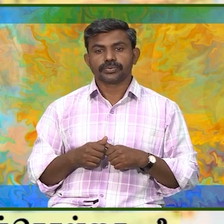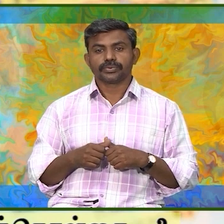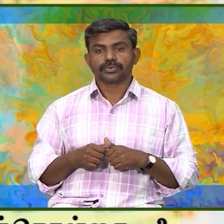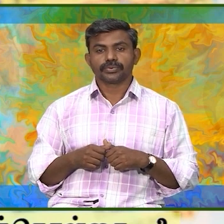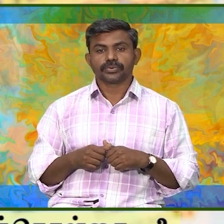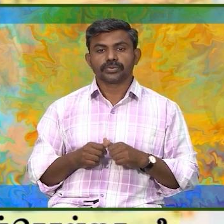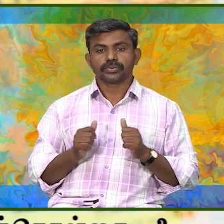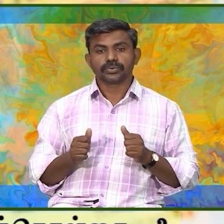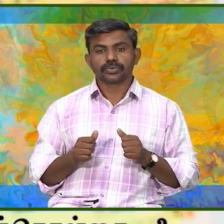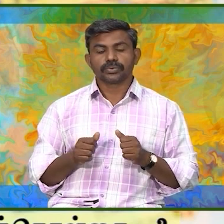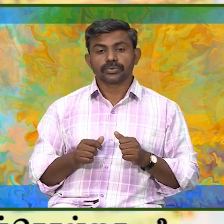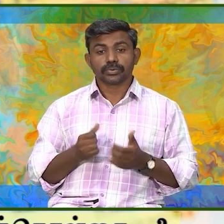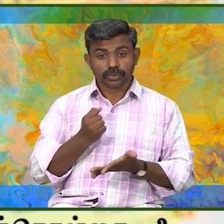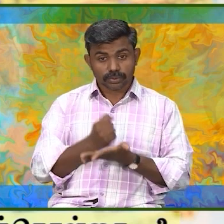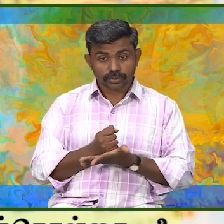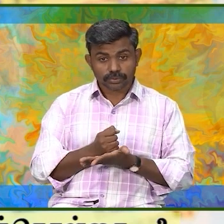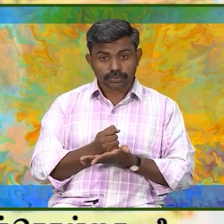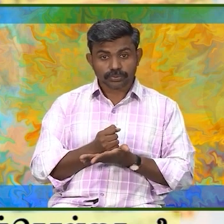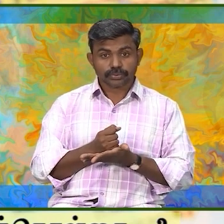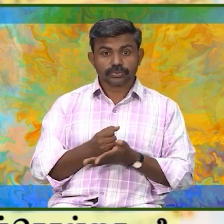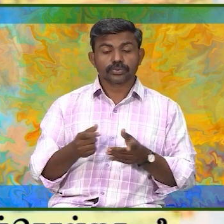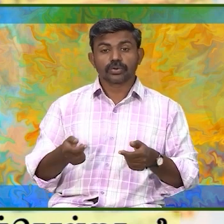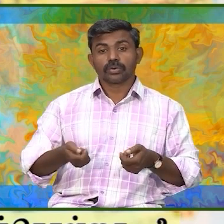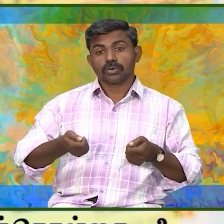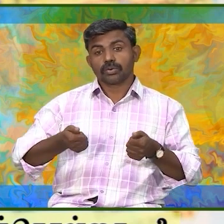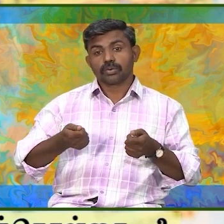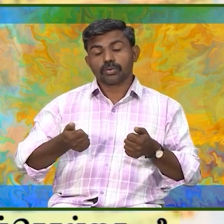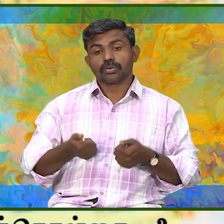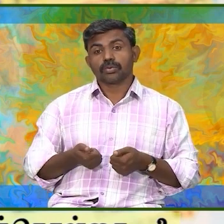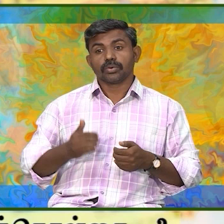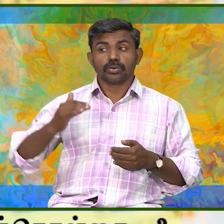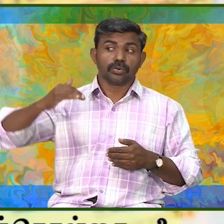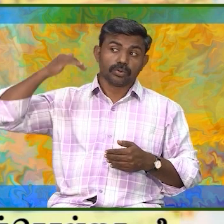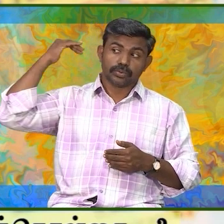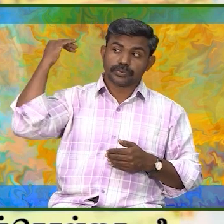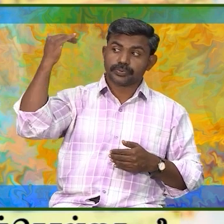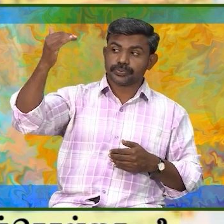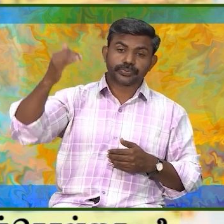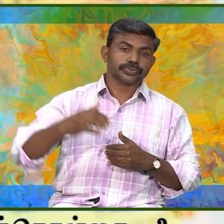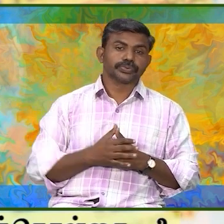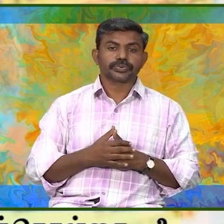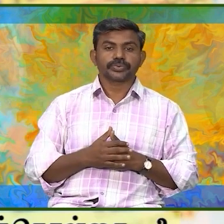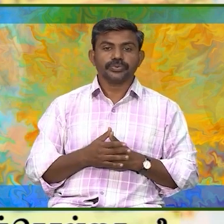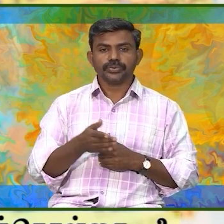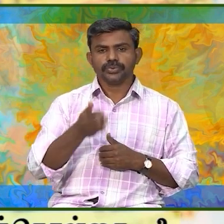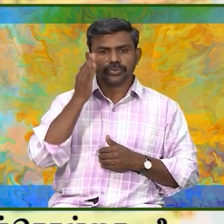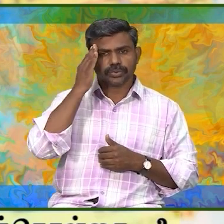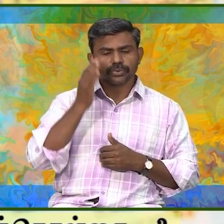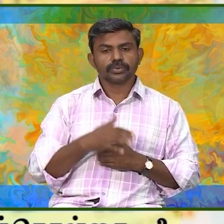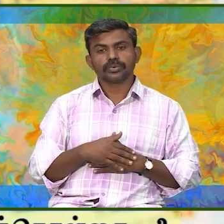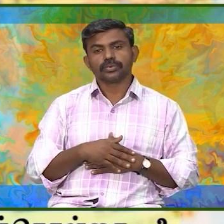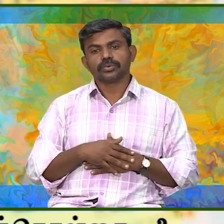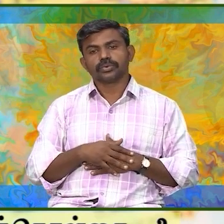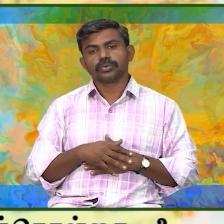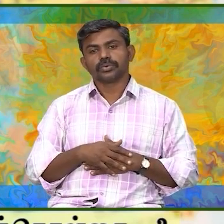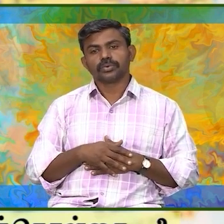வாழணும். அப்போது கண்டிப்பாக நாட்டினுடைய பொருளாதாரத்தை நாம் முன்னேற்ற வேண்டும். உங்களுக்கு தெரியும், இப்போ